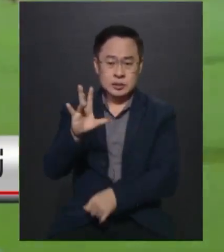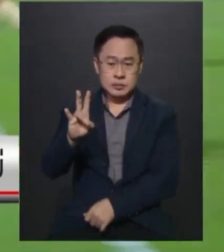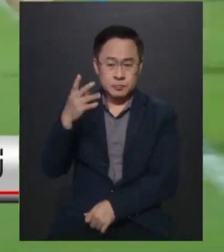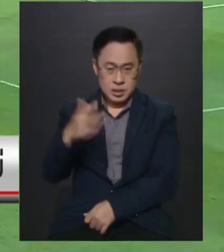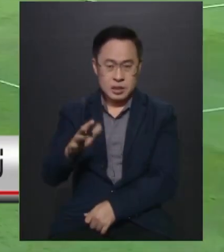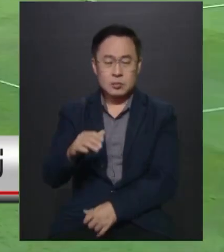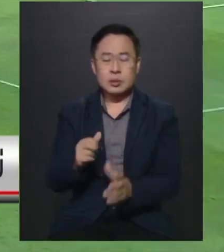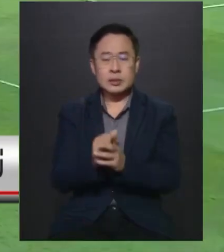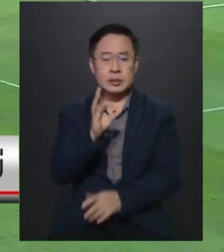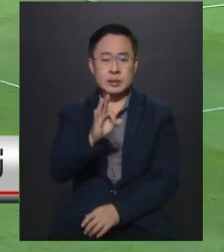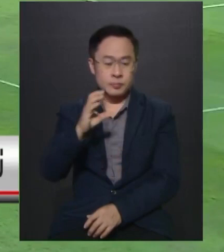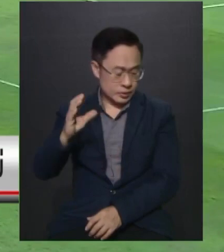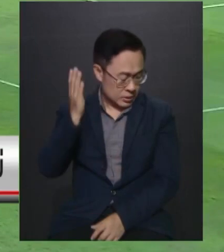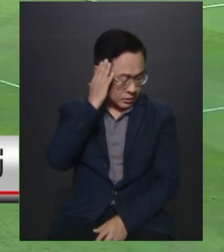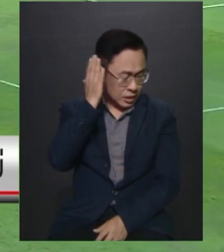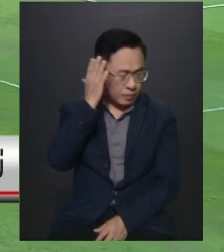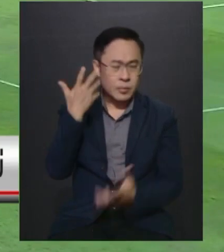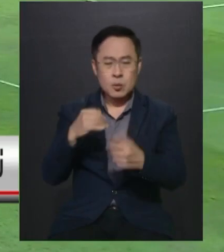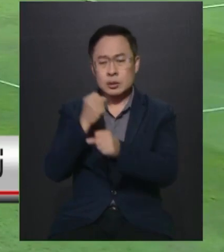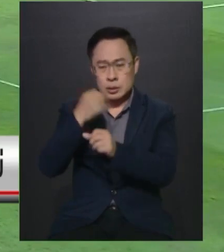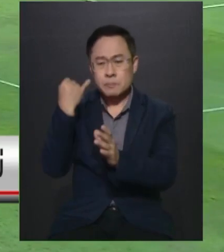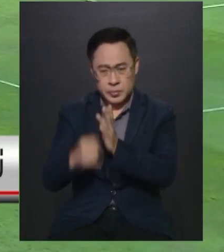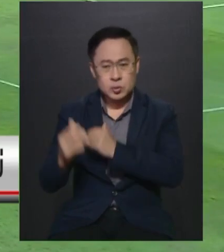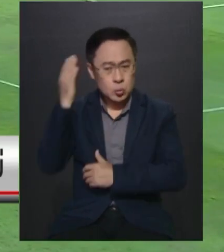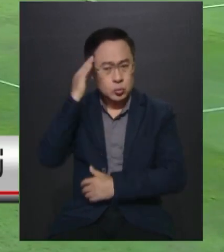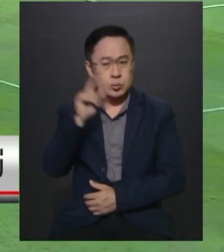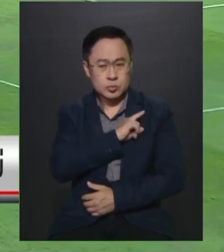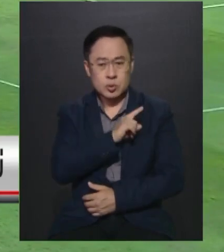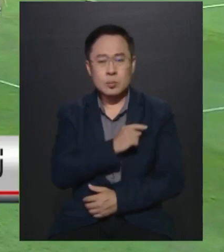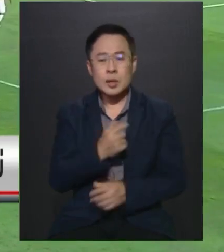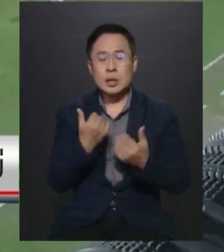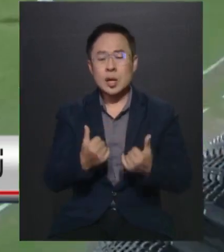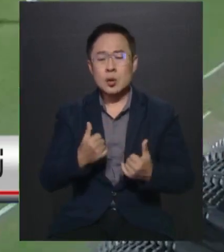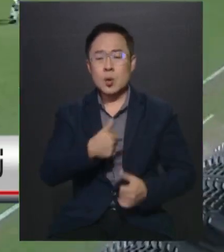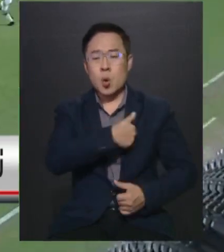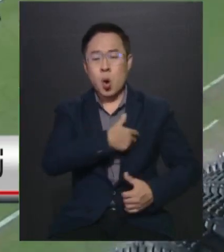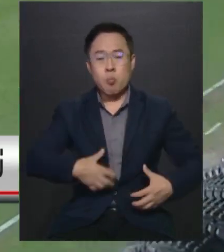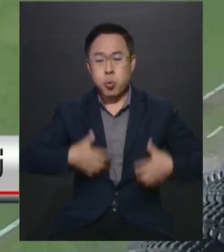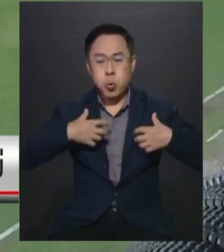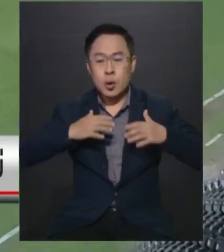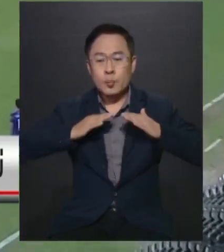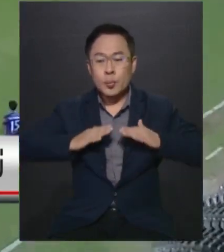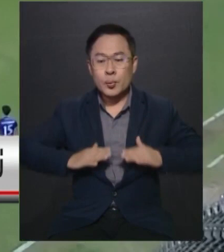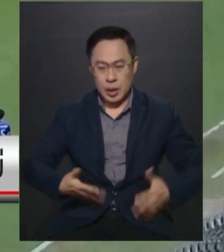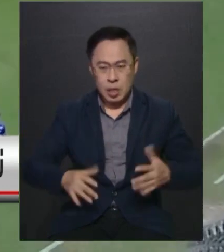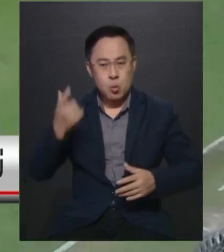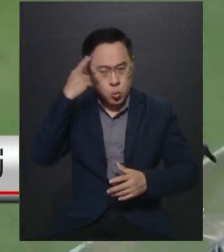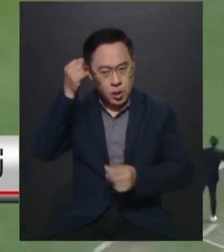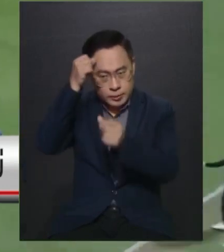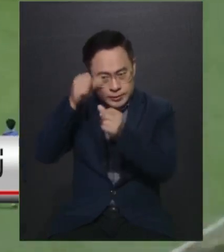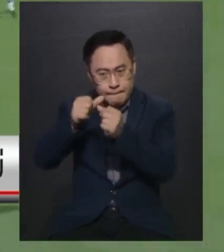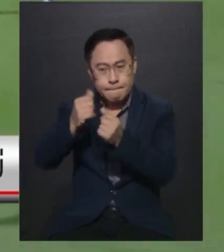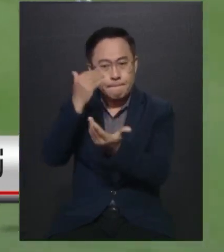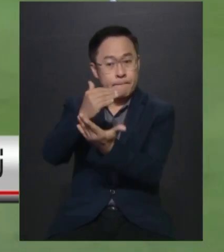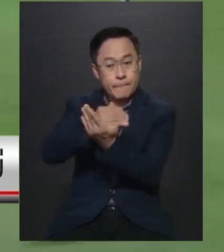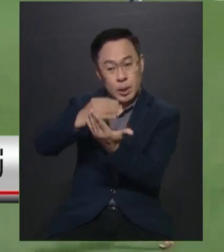จกับความผิดของตัวเองแล้วก็อารมณ์รุนแรงมันก็น่าจะน้อยลงแล้ว ถูกต้อง ก็ถือว่าเป็นบทเรียนครั้งยิ่ง